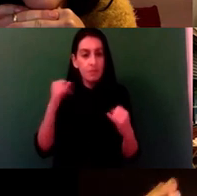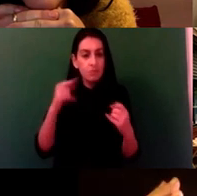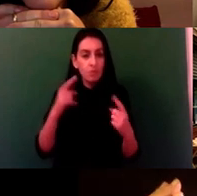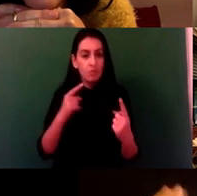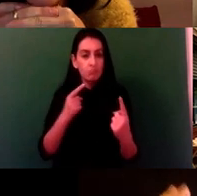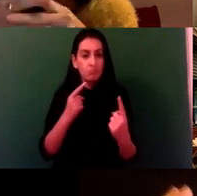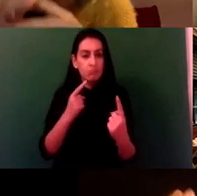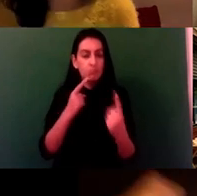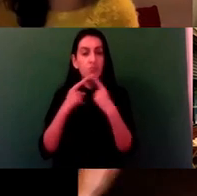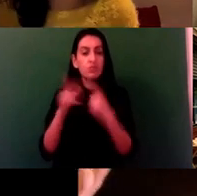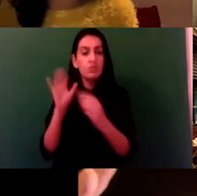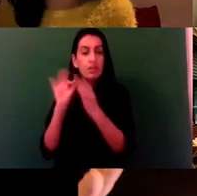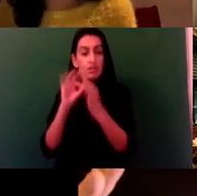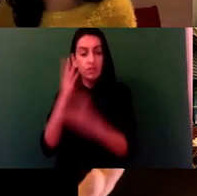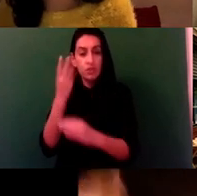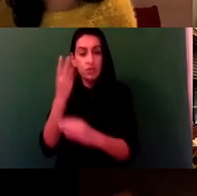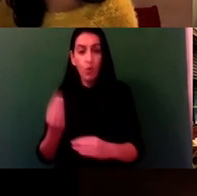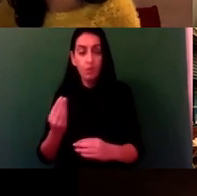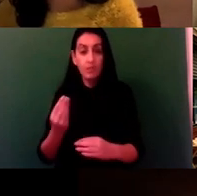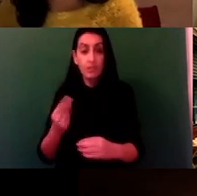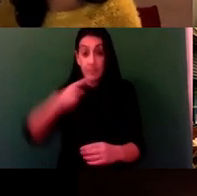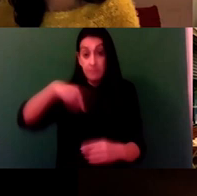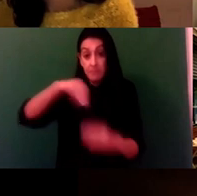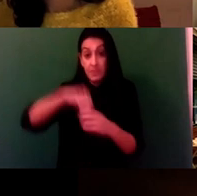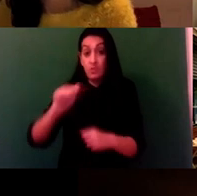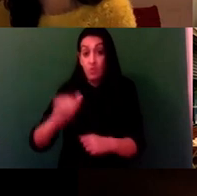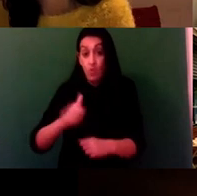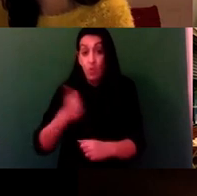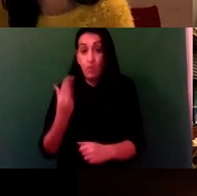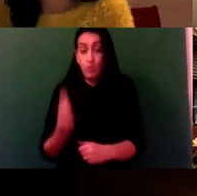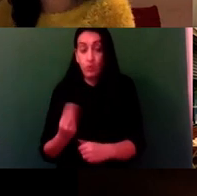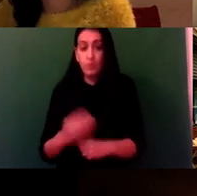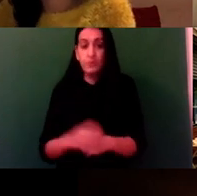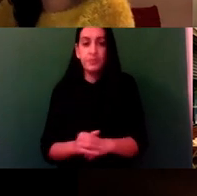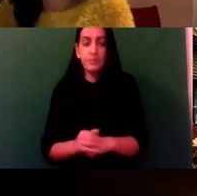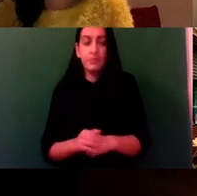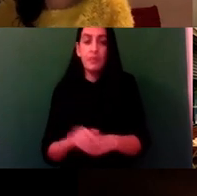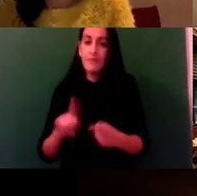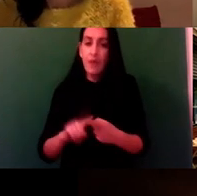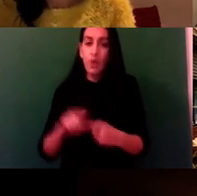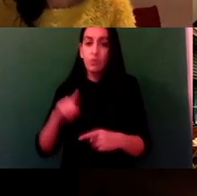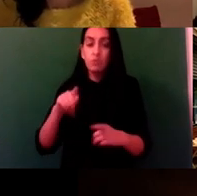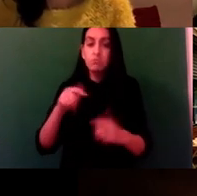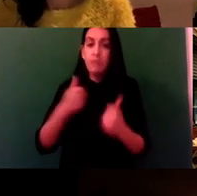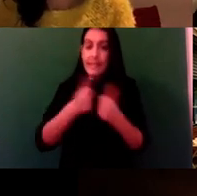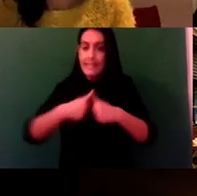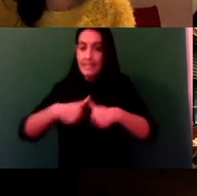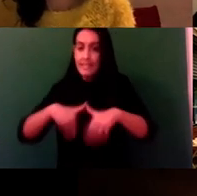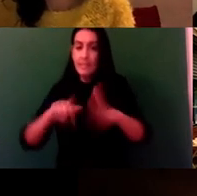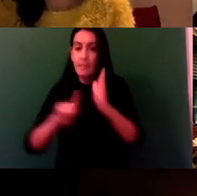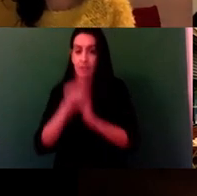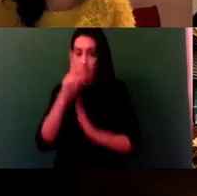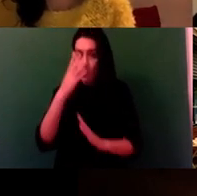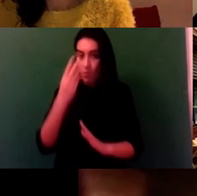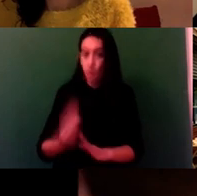bu süreçler, pratikler yaygınlaştıkça belediyeler, idareler, yönetimler de bu konuda deneyim kazanacak diye umut ediyorum.